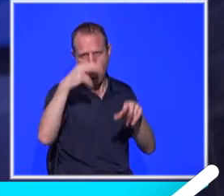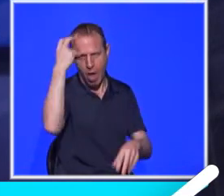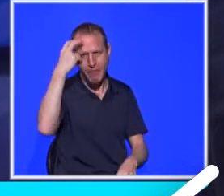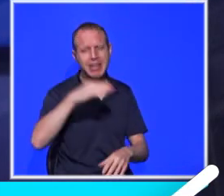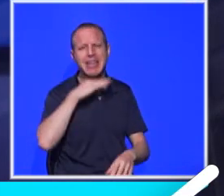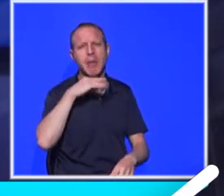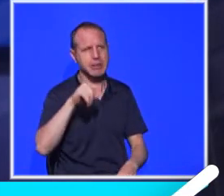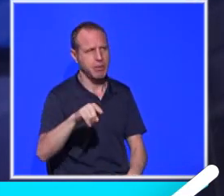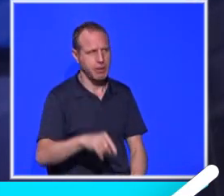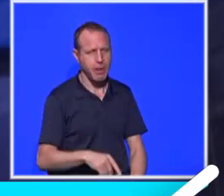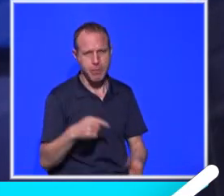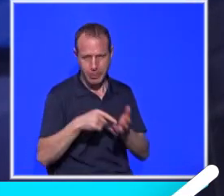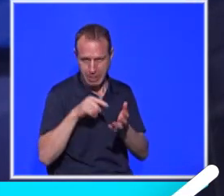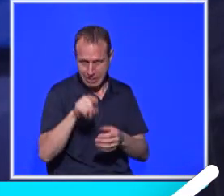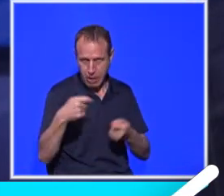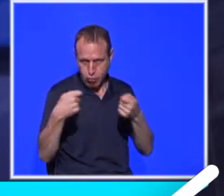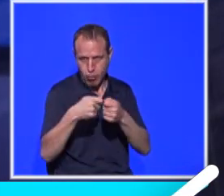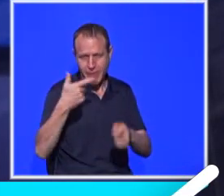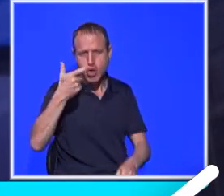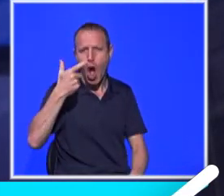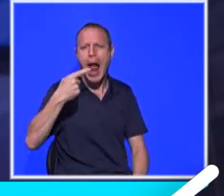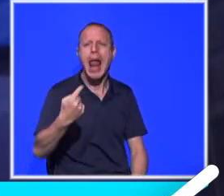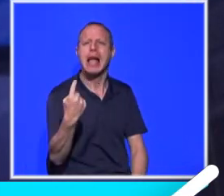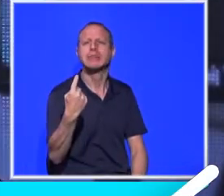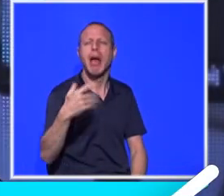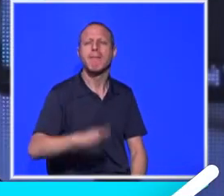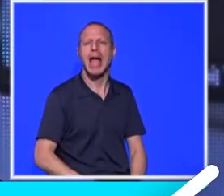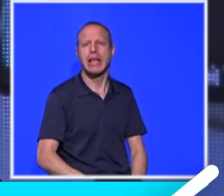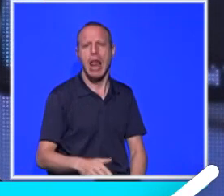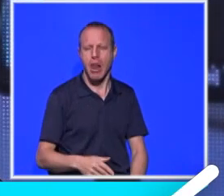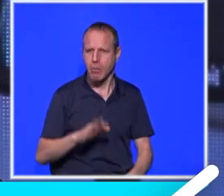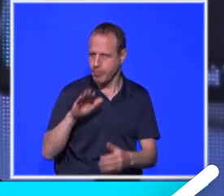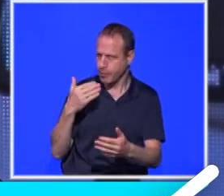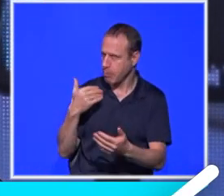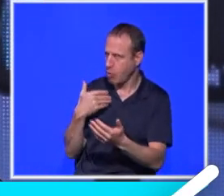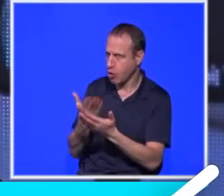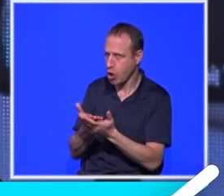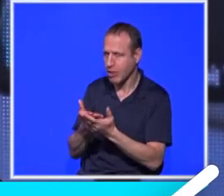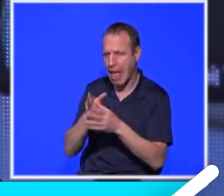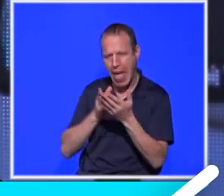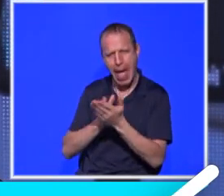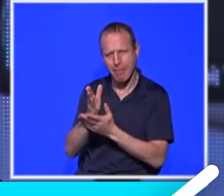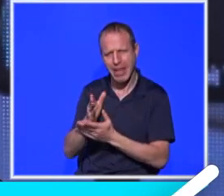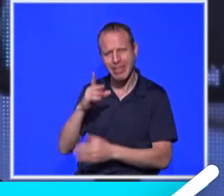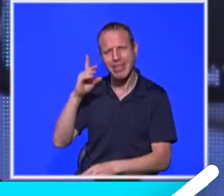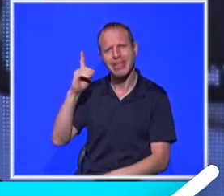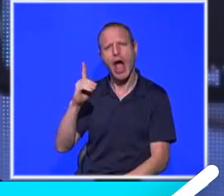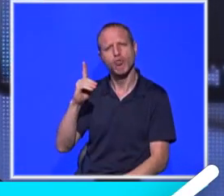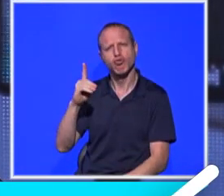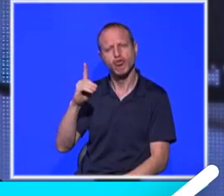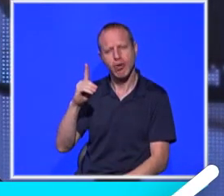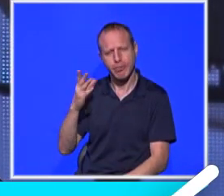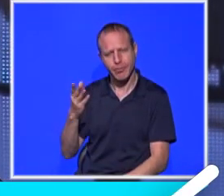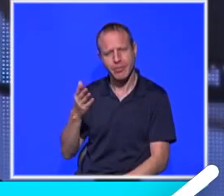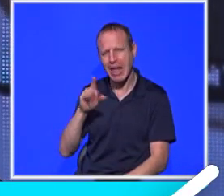לו ממנה, ובגלל זה המשותפת יורה לעצמה ברגל. אבל בוא נודע על האמת, מר דראושה, עד כמה הדבר הזה